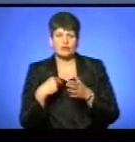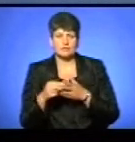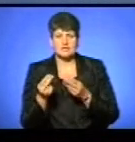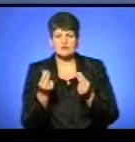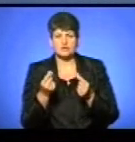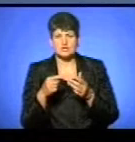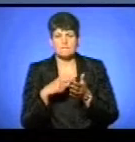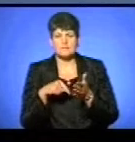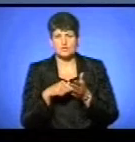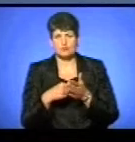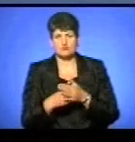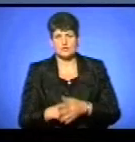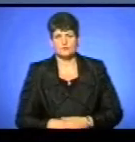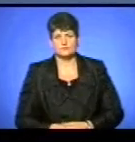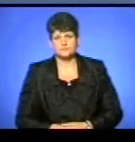Музика